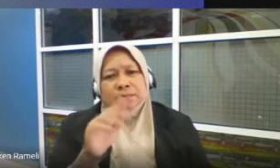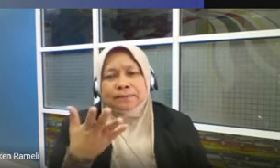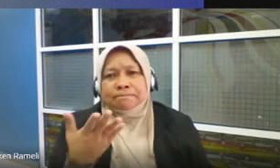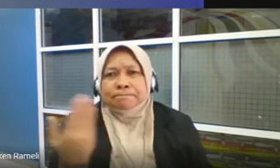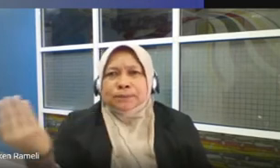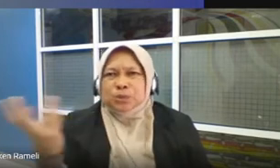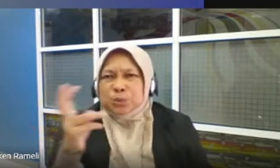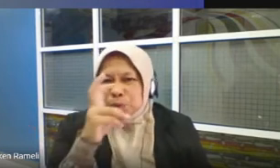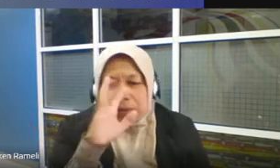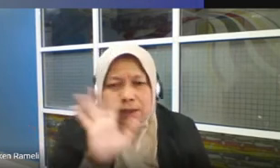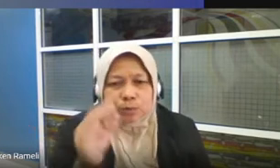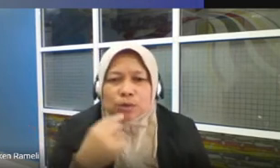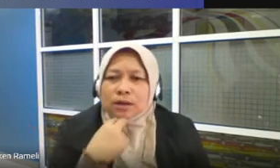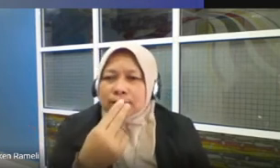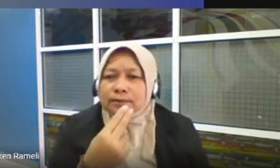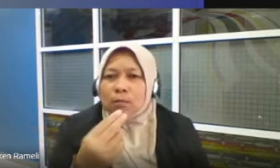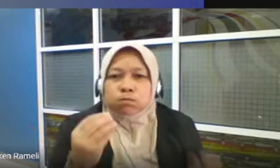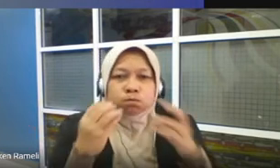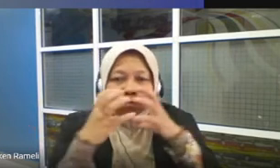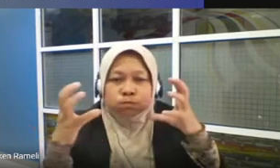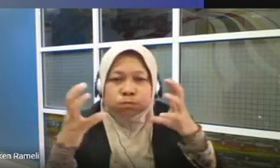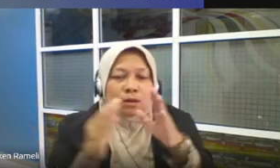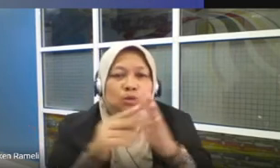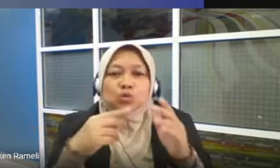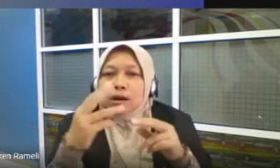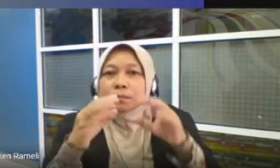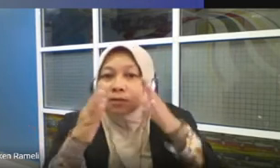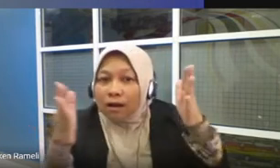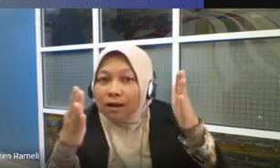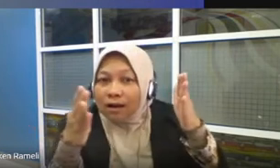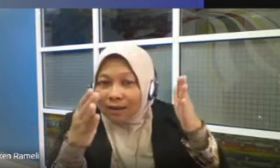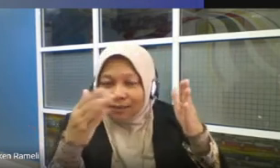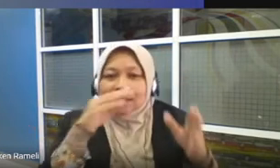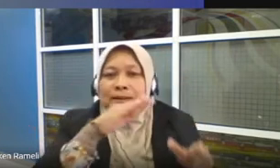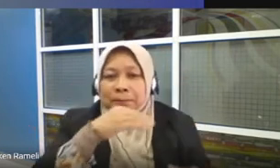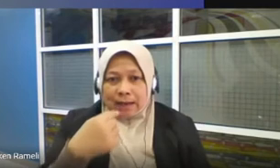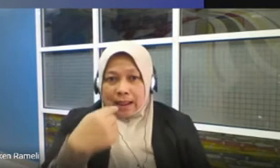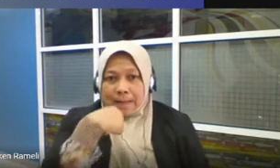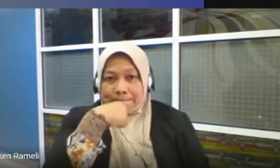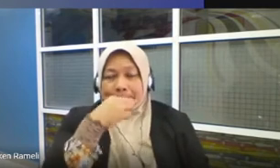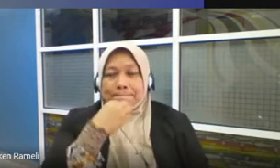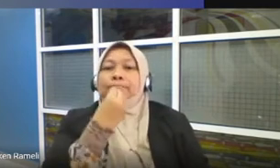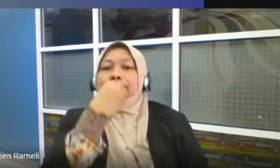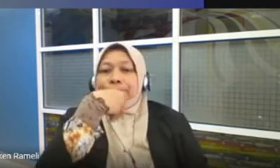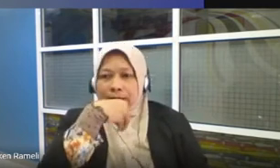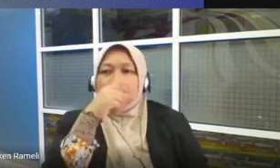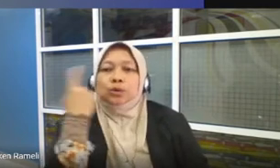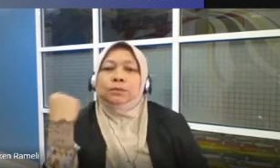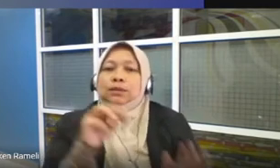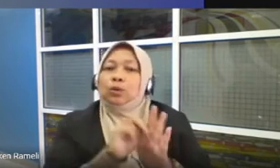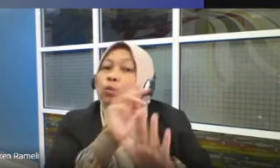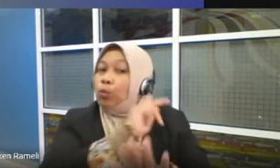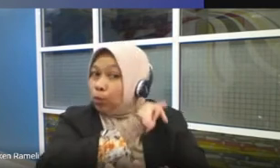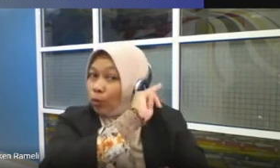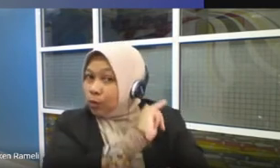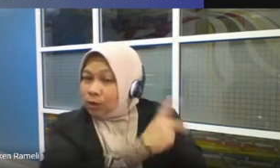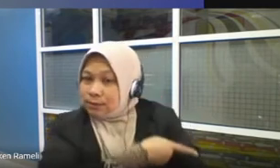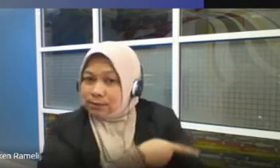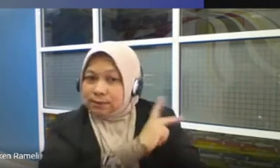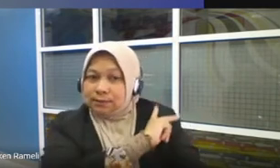dia suara macam suara besar dan juga dia di dalam. Jadi itu untuk menunjukkan kuasa dia, suara